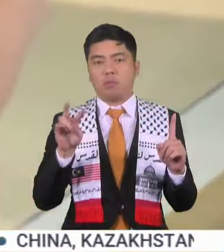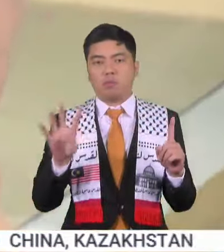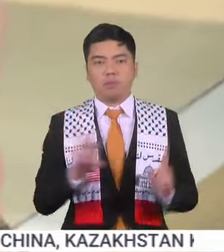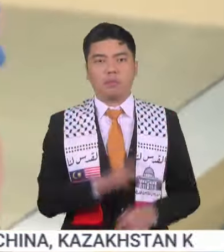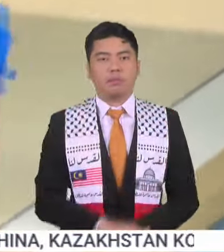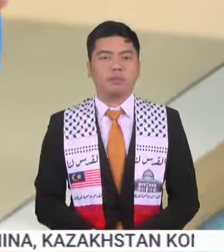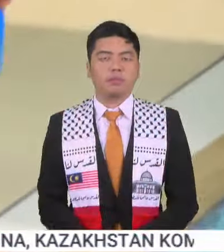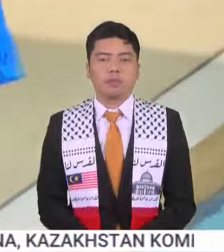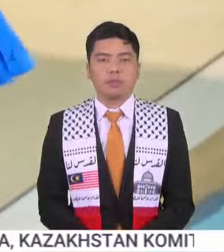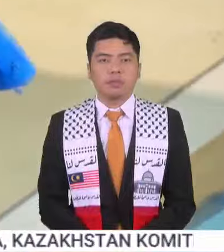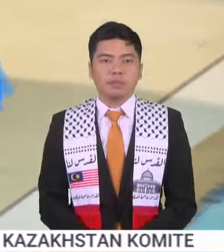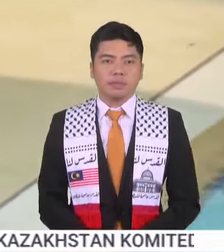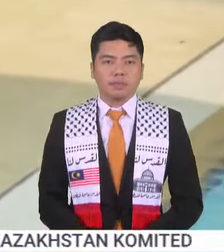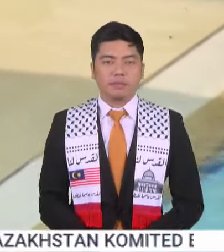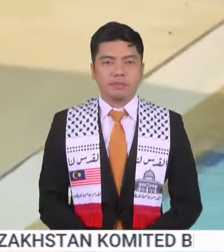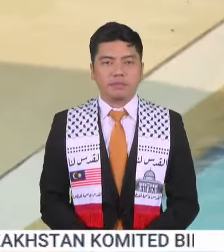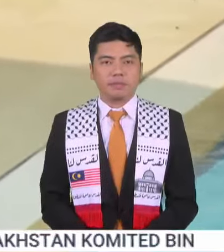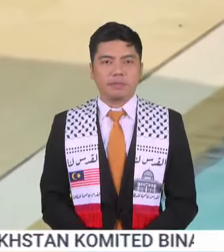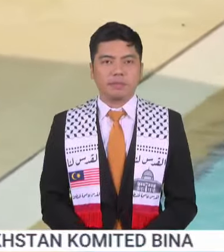ini.